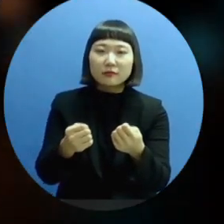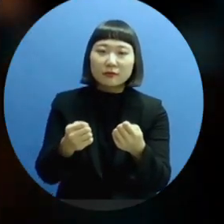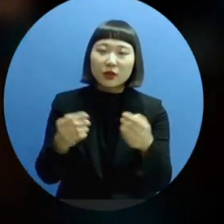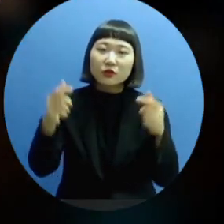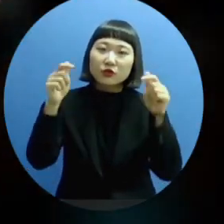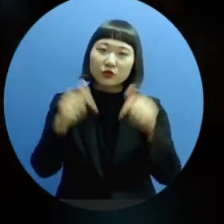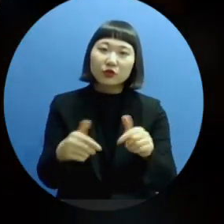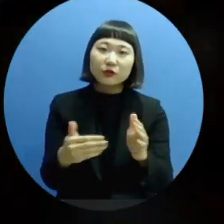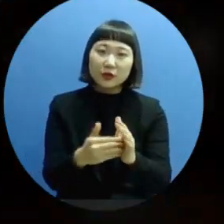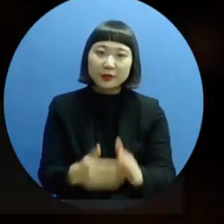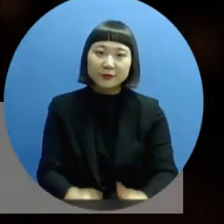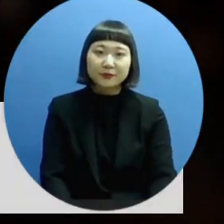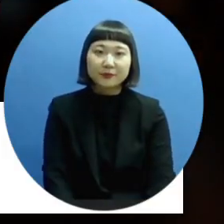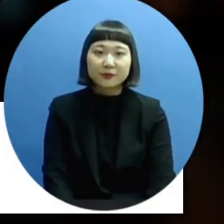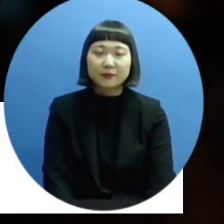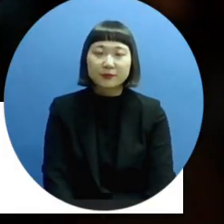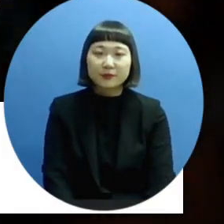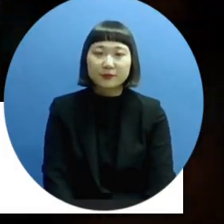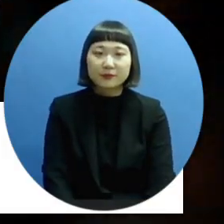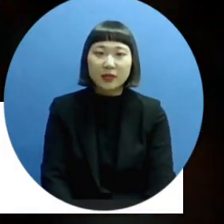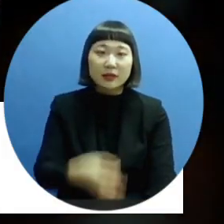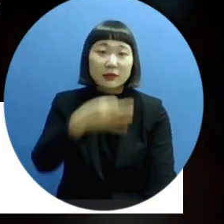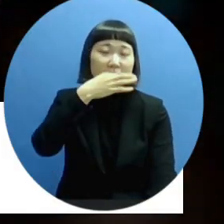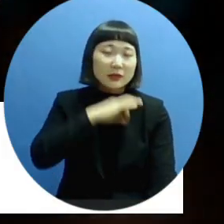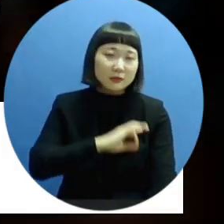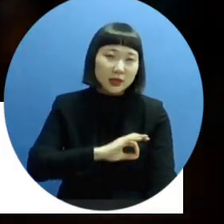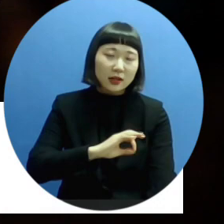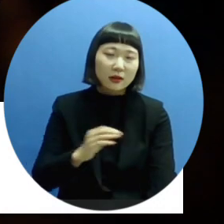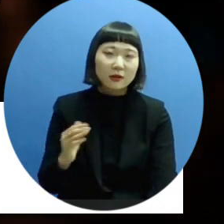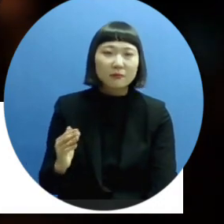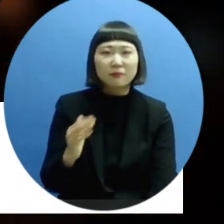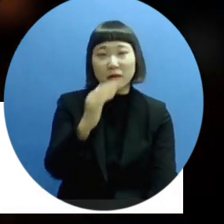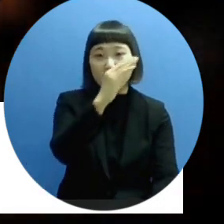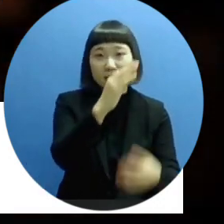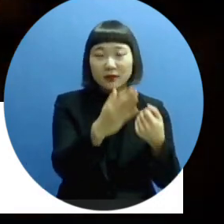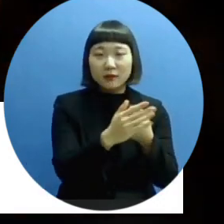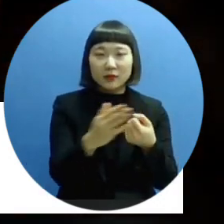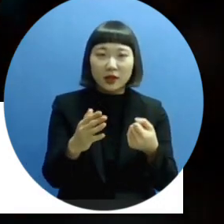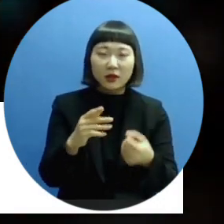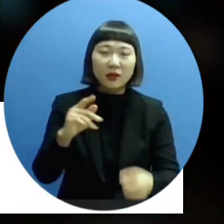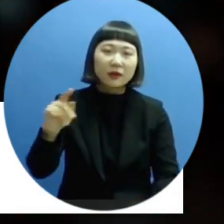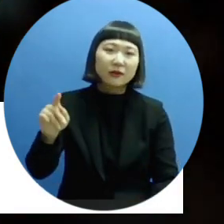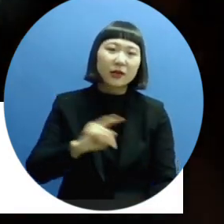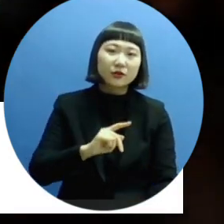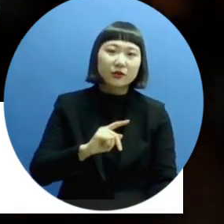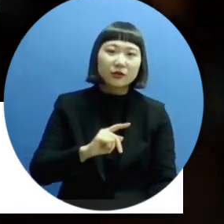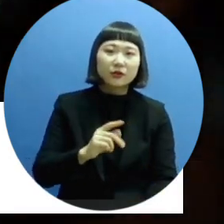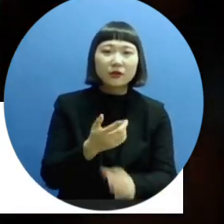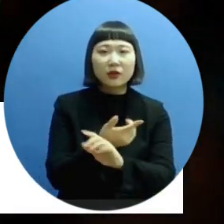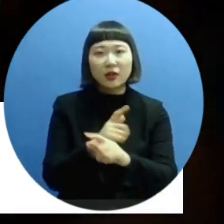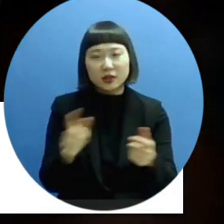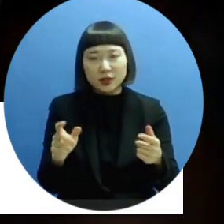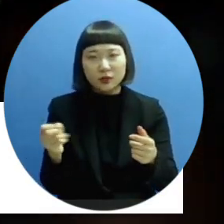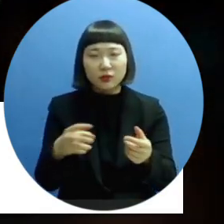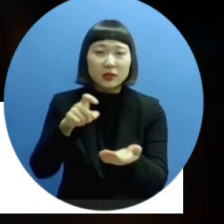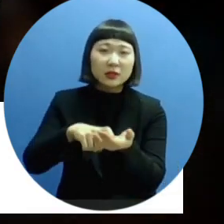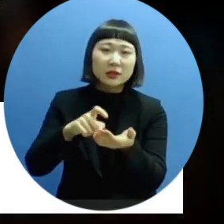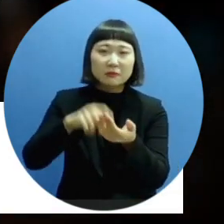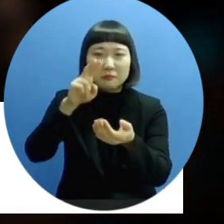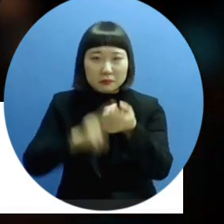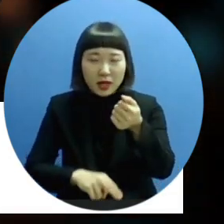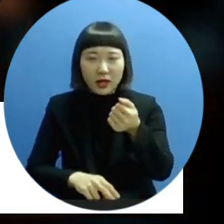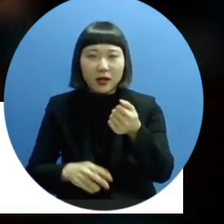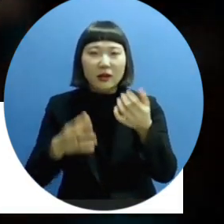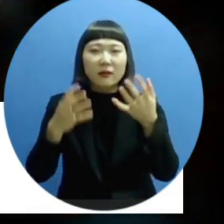금리 인상되고 뭐 대출 상환하면서 많이 급매로 많이 나오면서 많이 떨어지고 있다고 하고요. 아, 네. 그리고 이제 두 번째는